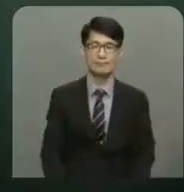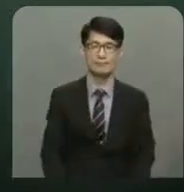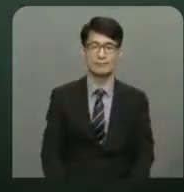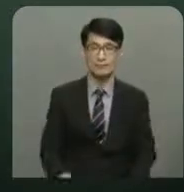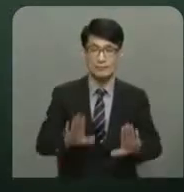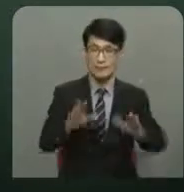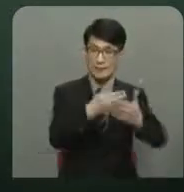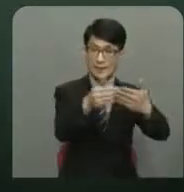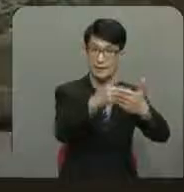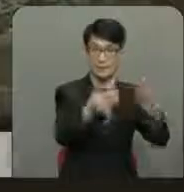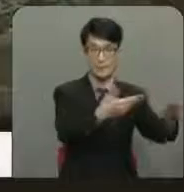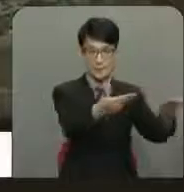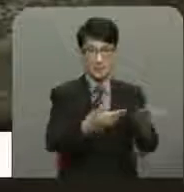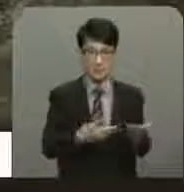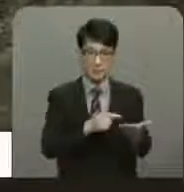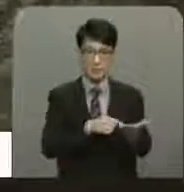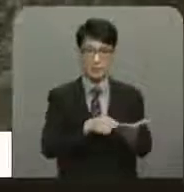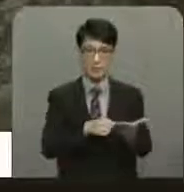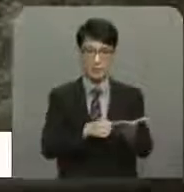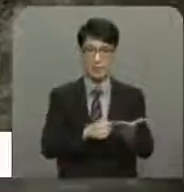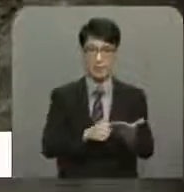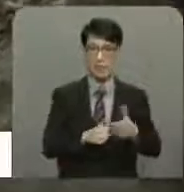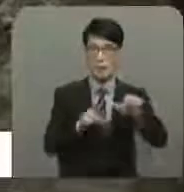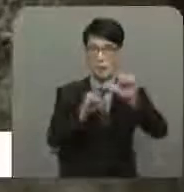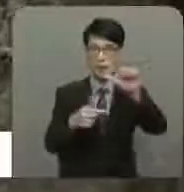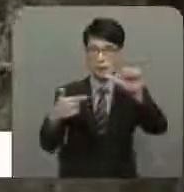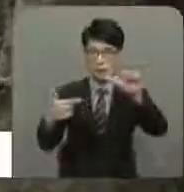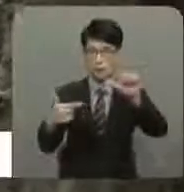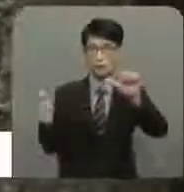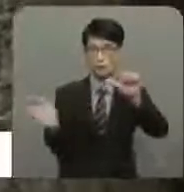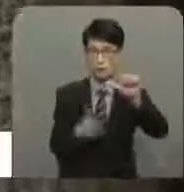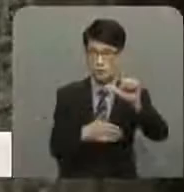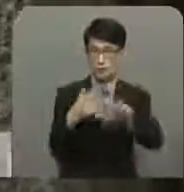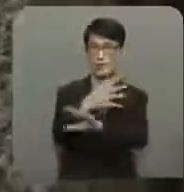이번에 기증받은 작품은 다음 달 6일부터 사전